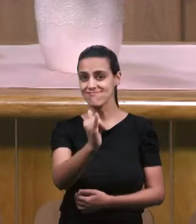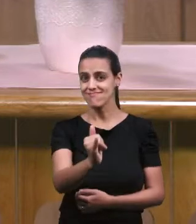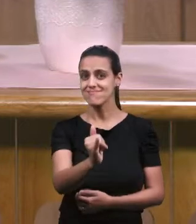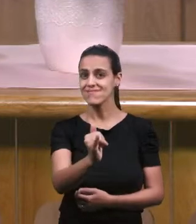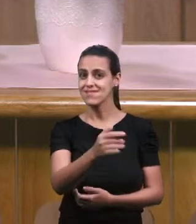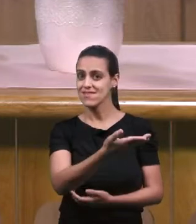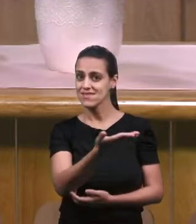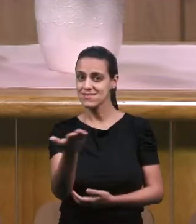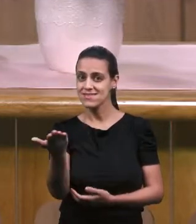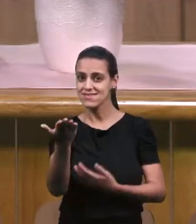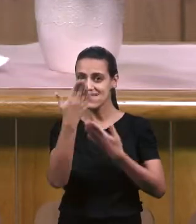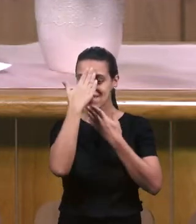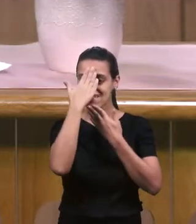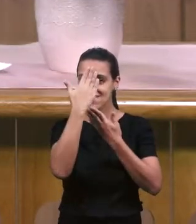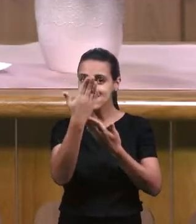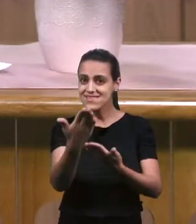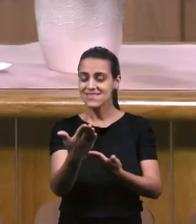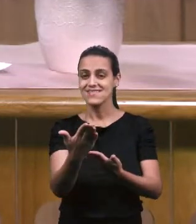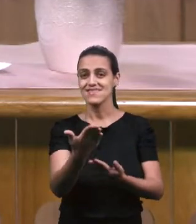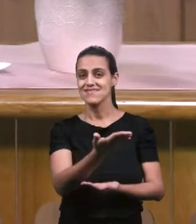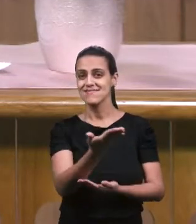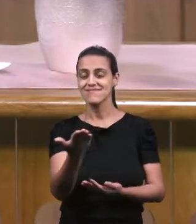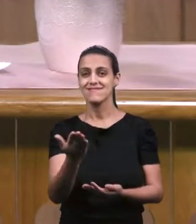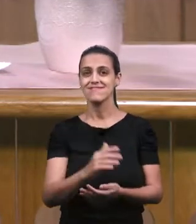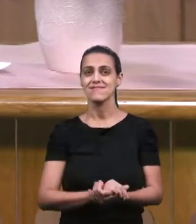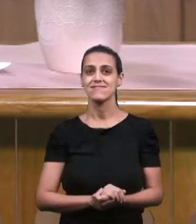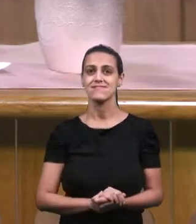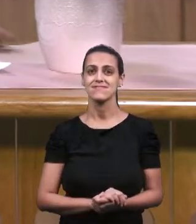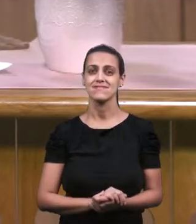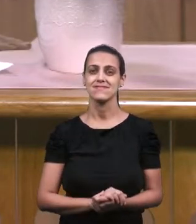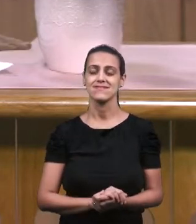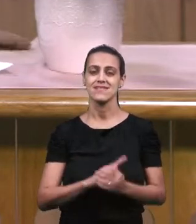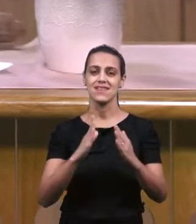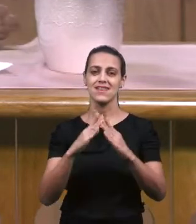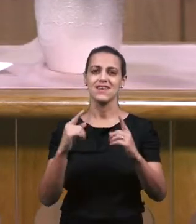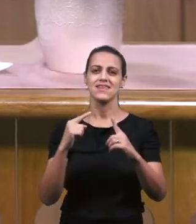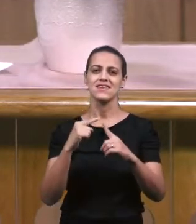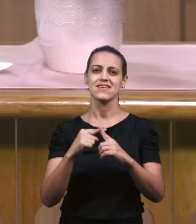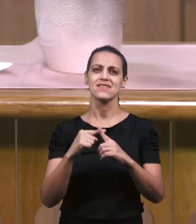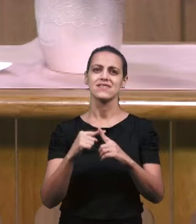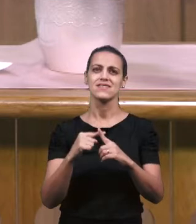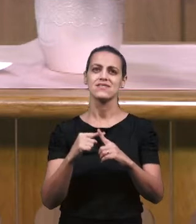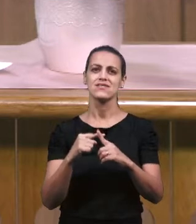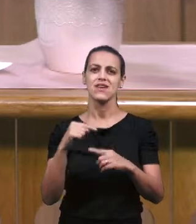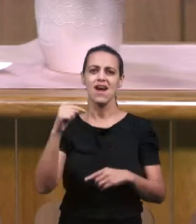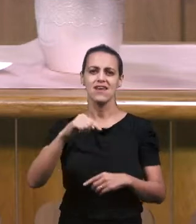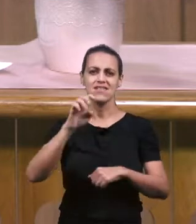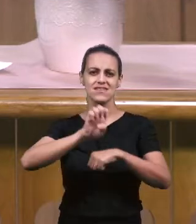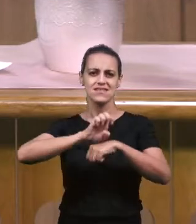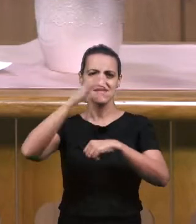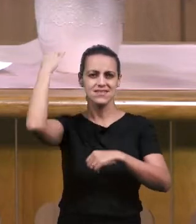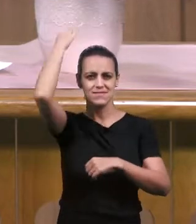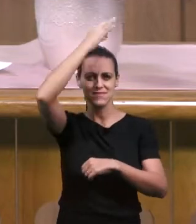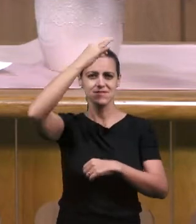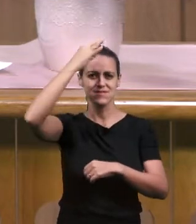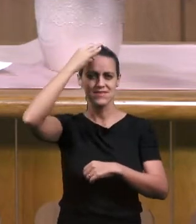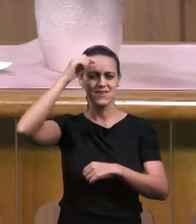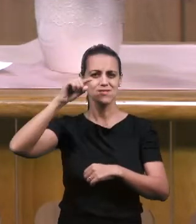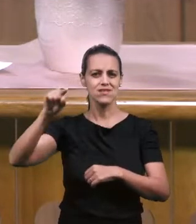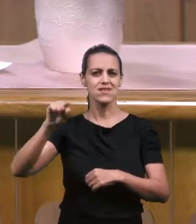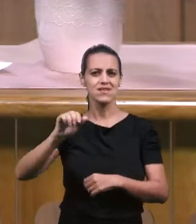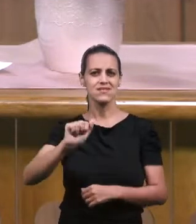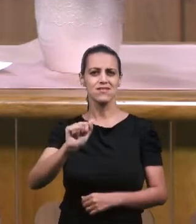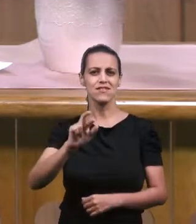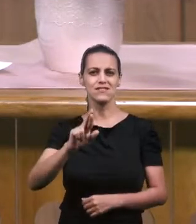apporter ici un mot de remerciement à nos frères de l'Église, de l'État du Espírito